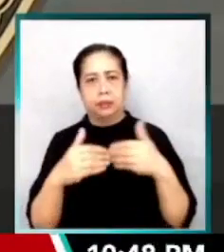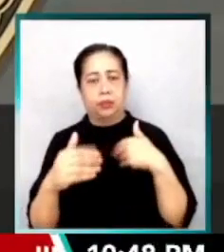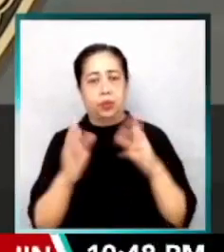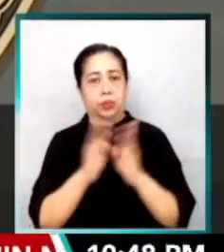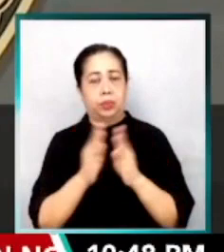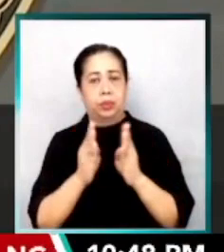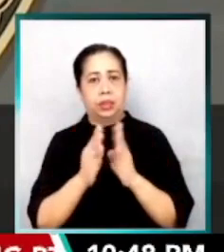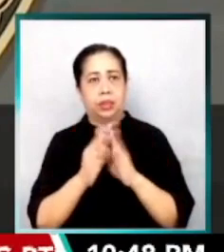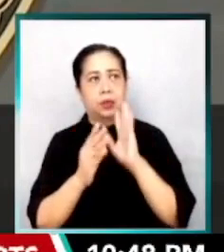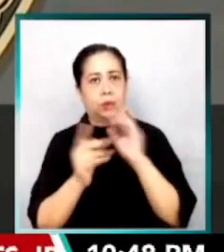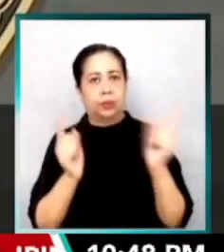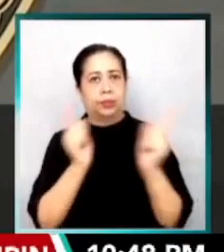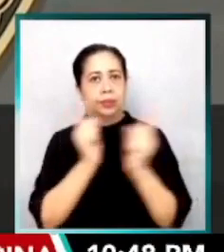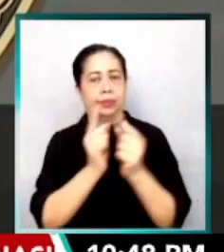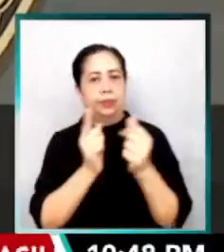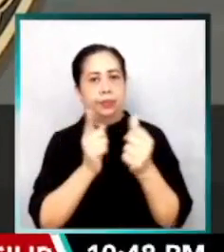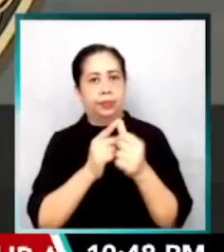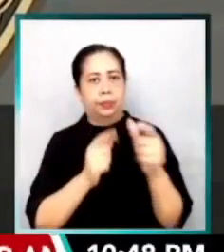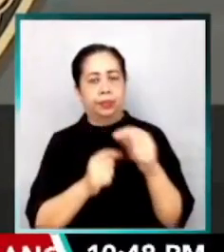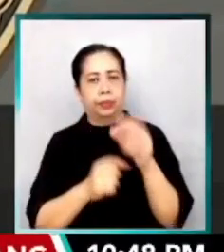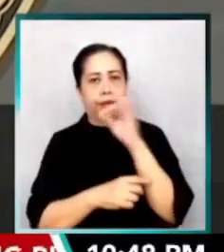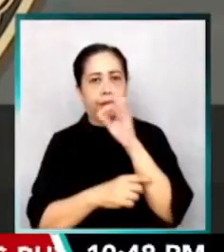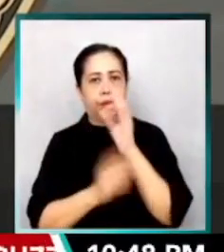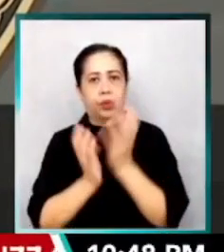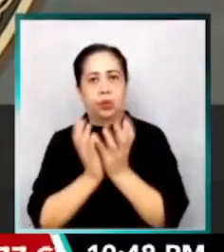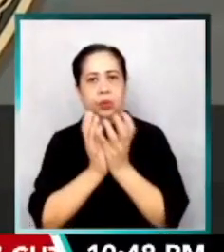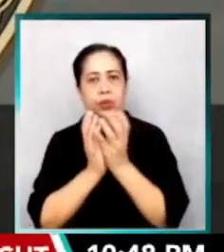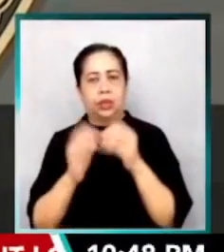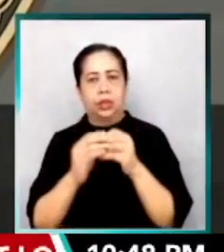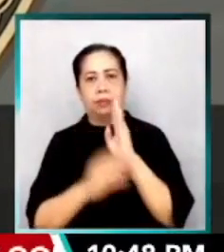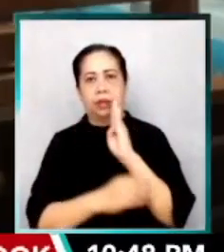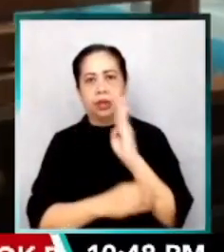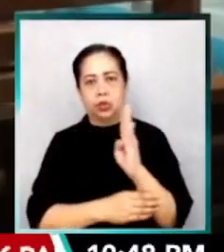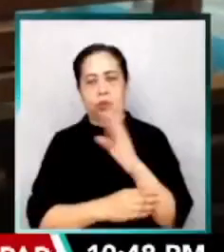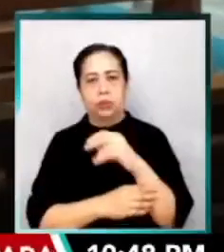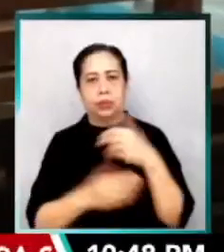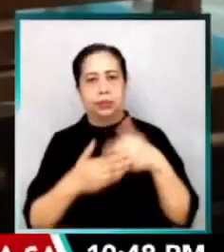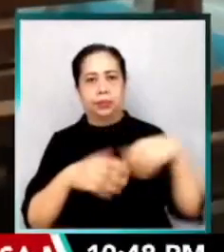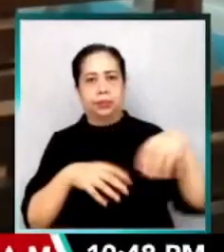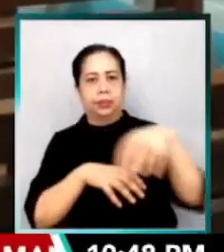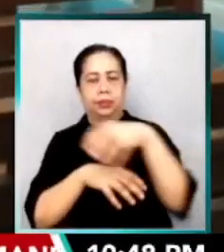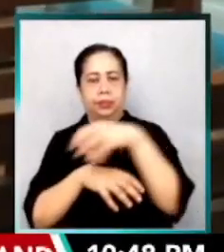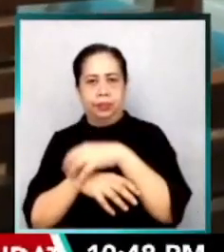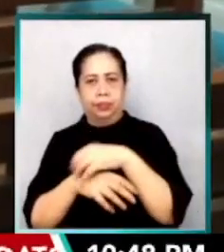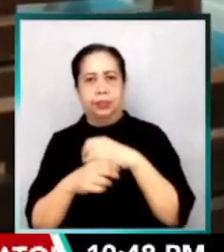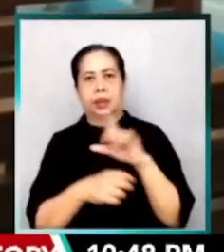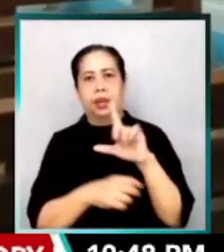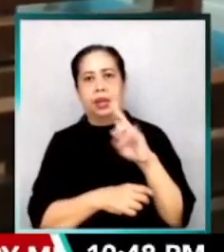makikipagkita muna ang Pangulo sa Pinoy community sa Belgium at sa katabing bansa na Luxembourg.